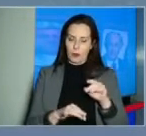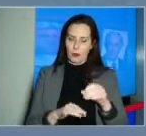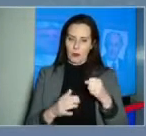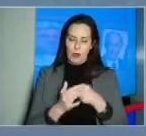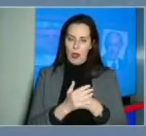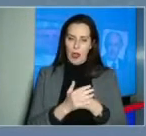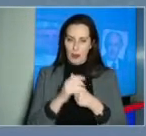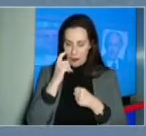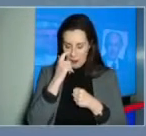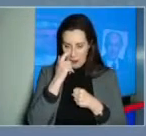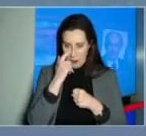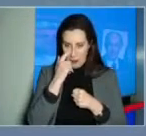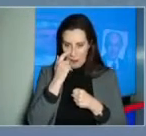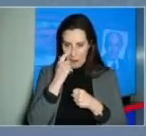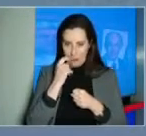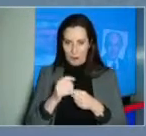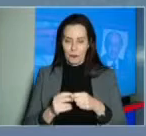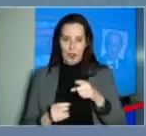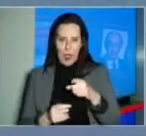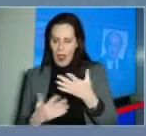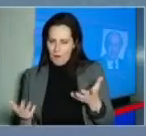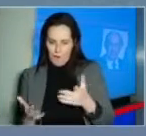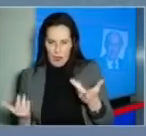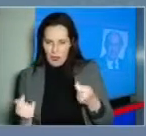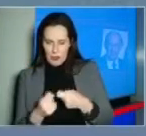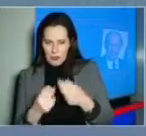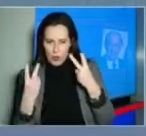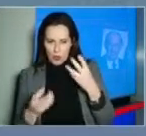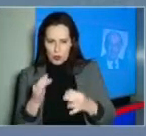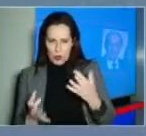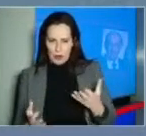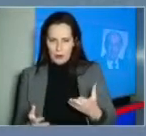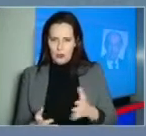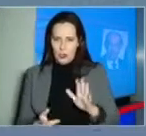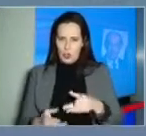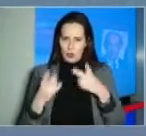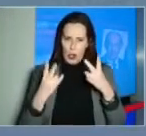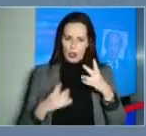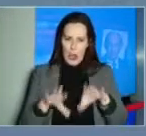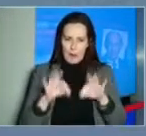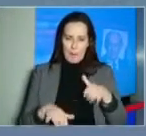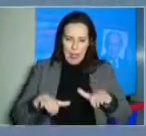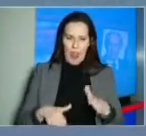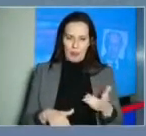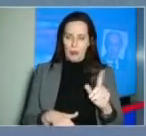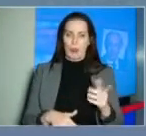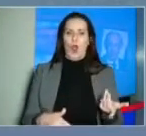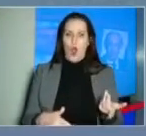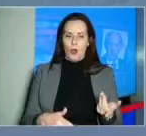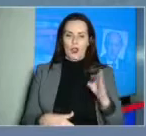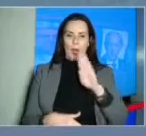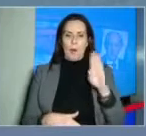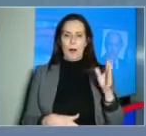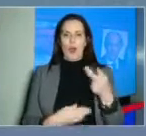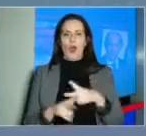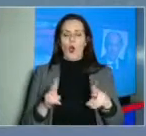עד... טוב, אבל אין לזה משמעות משפטית, יש לזה רק משמעות אלקטורלית. זה לא שנתניהו